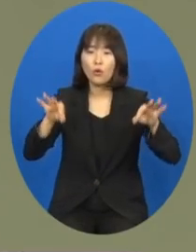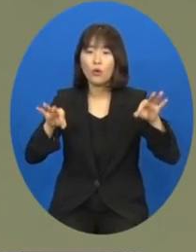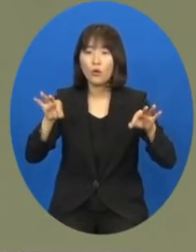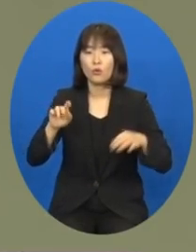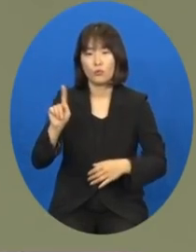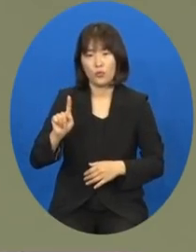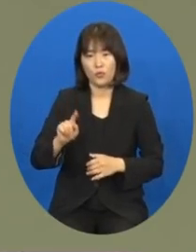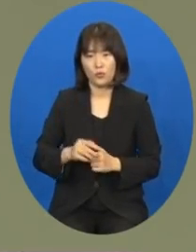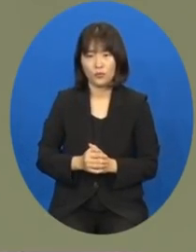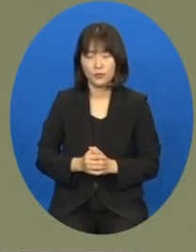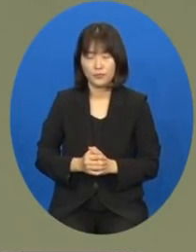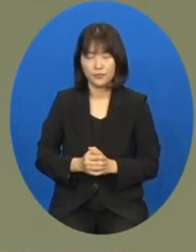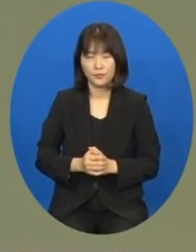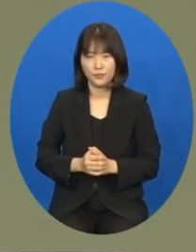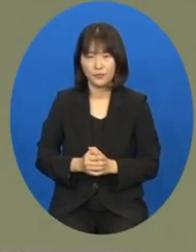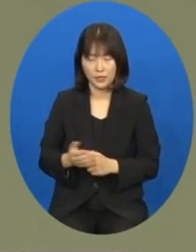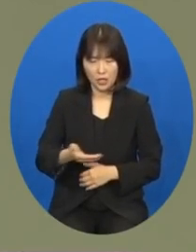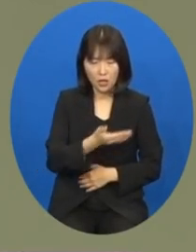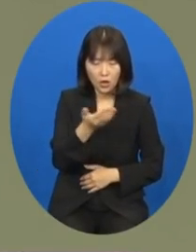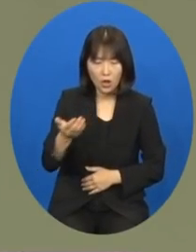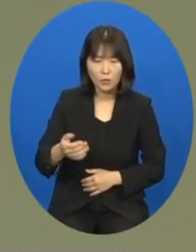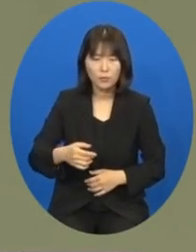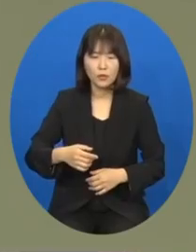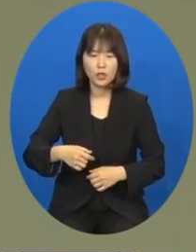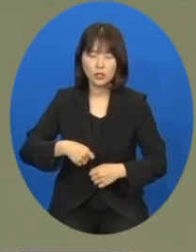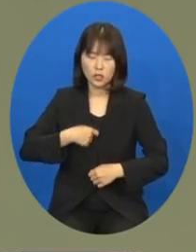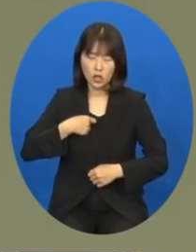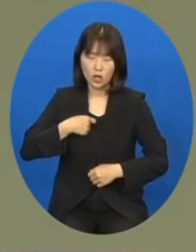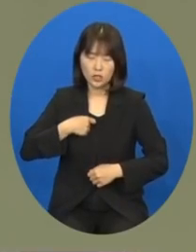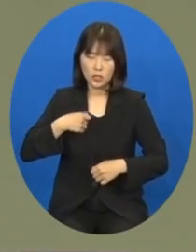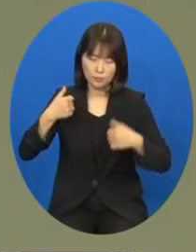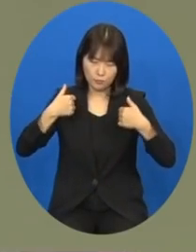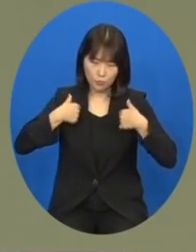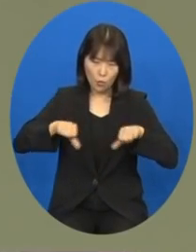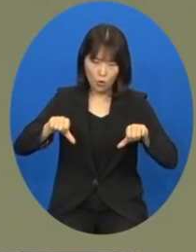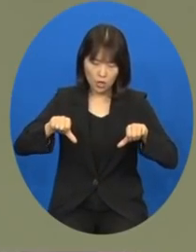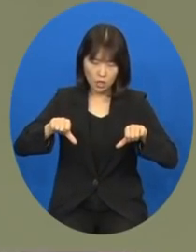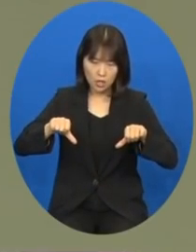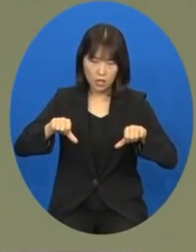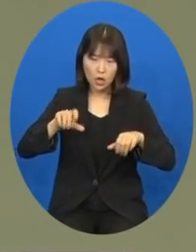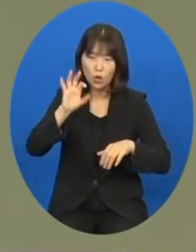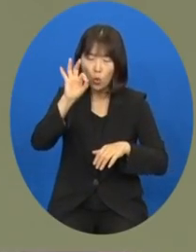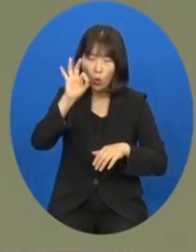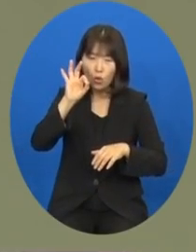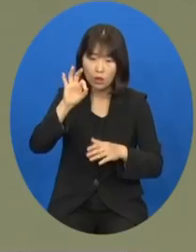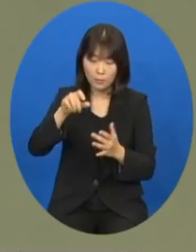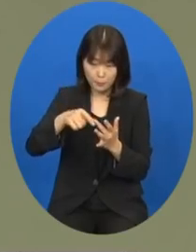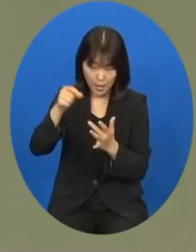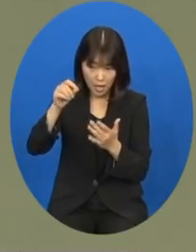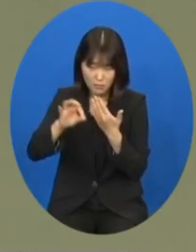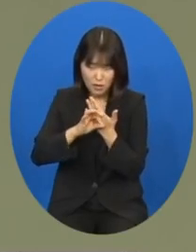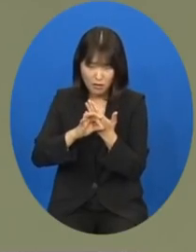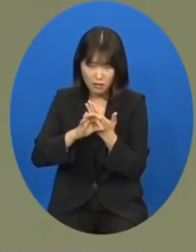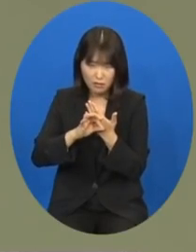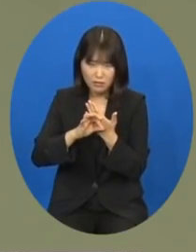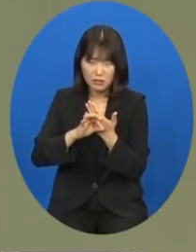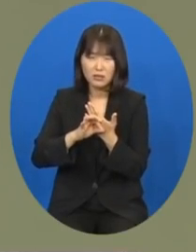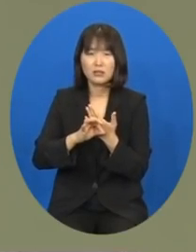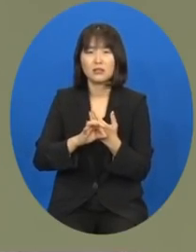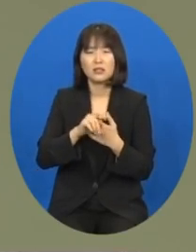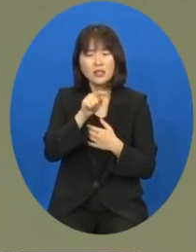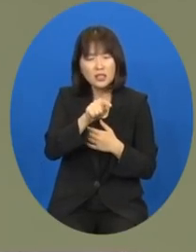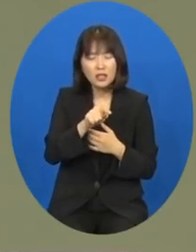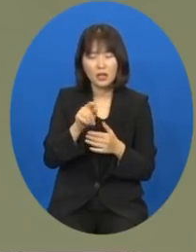정조의 포기하고 돈을 택한 순간 우린 4 3쌍 예수의 팔아넘기는 겁니다 팔아넘기는 거에요